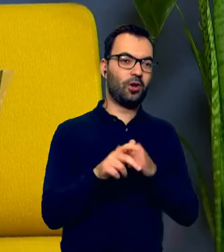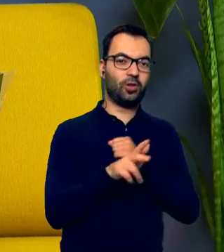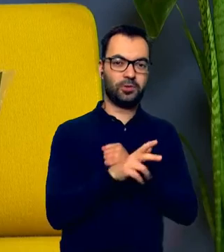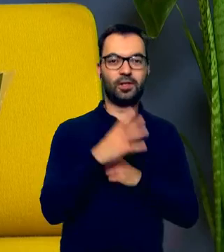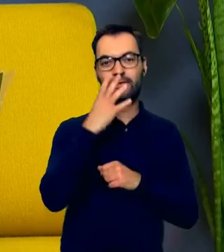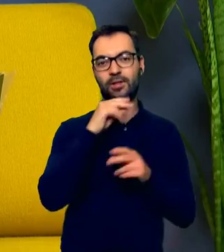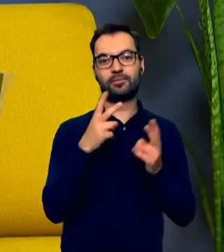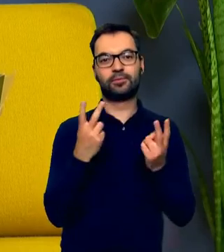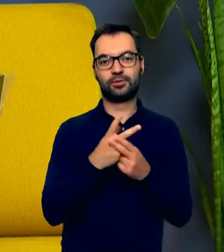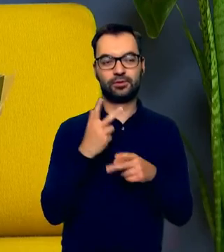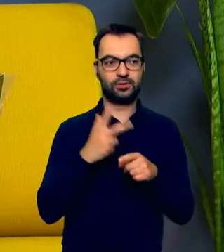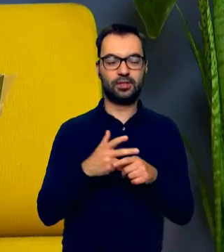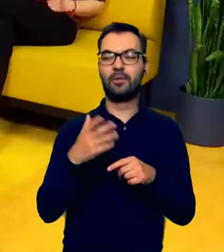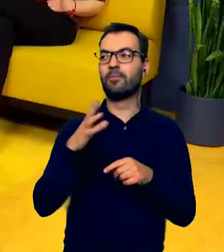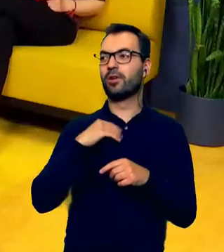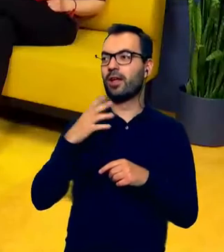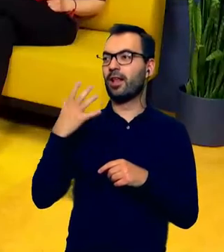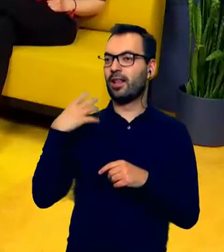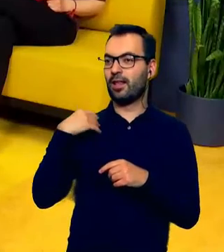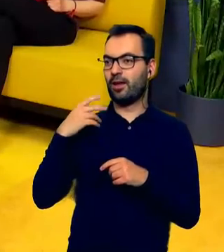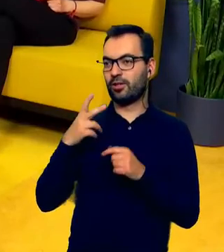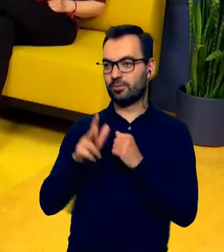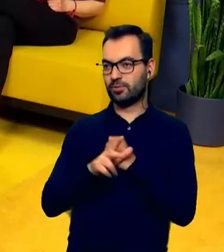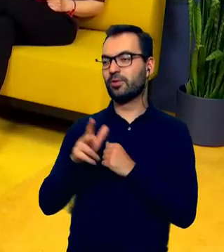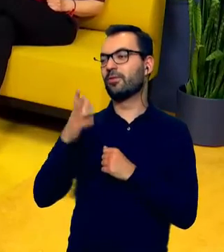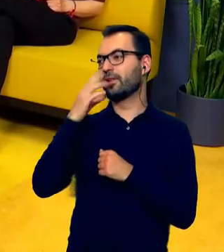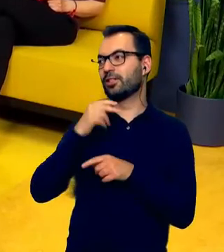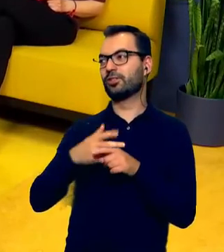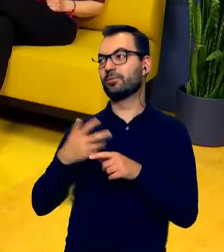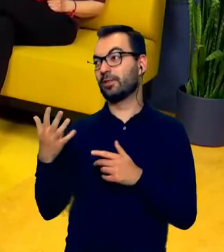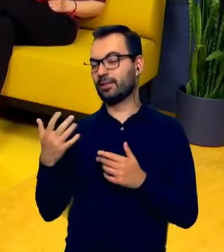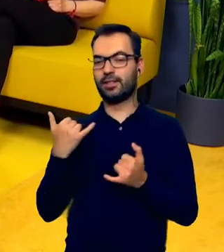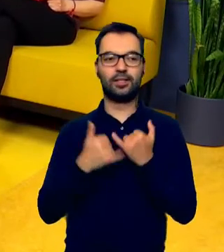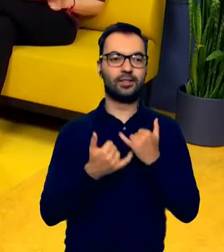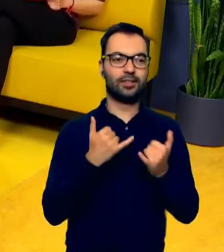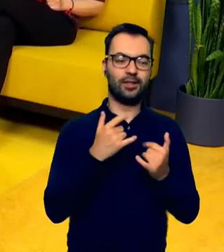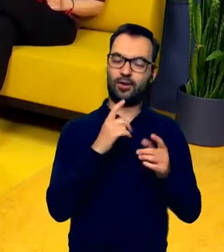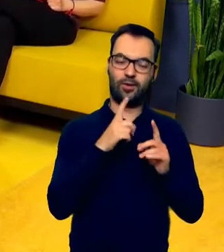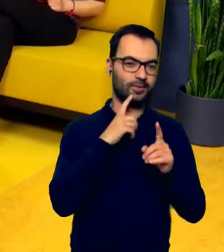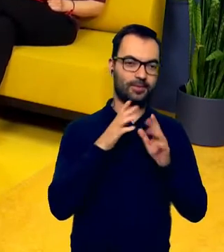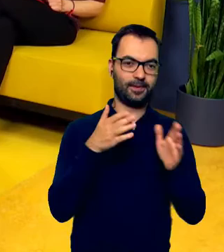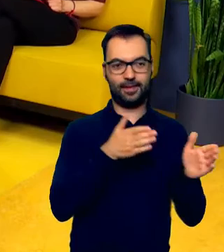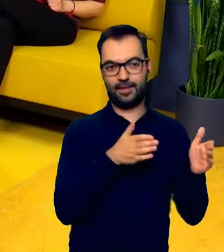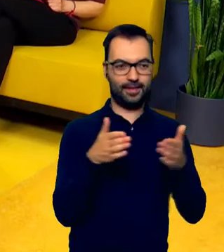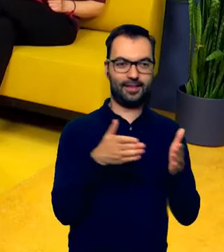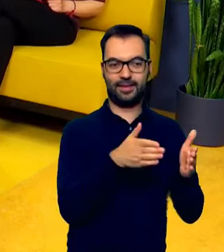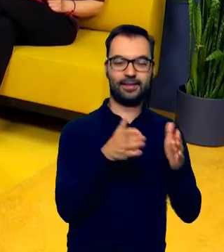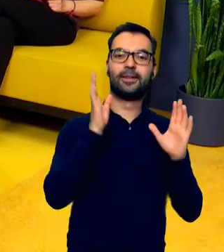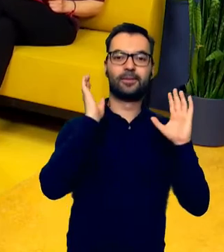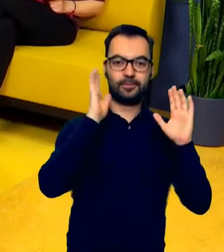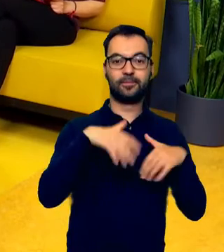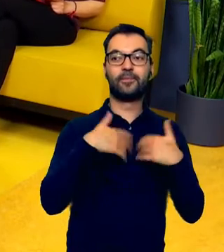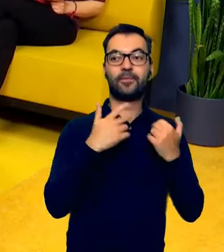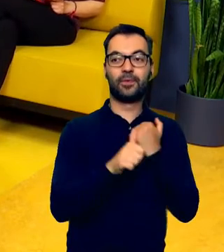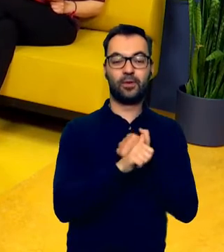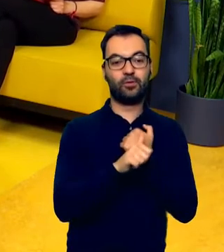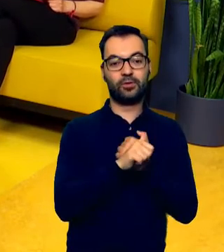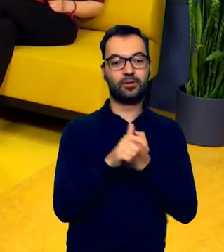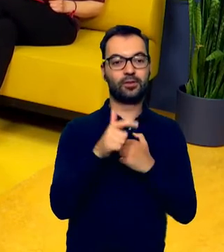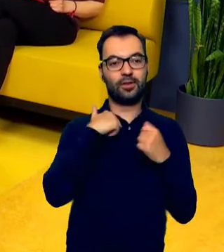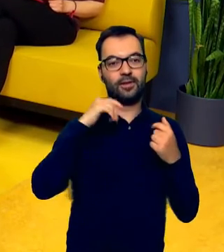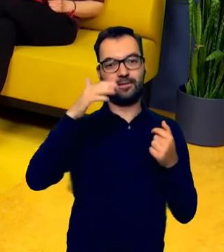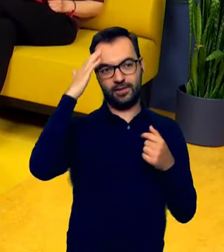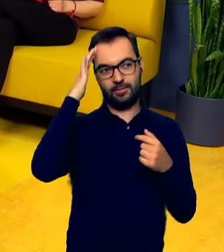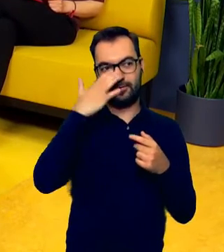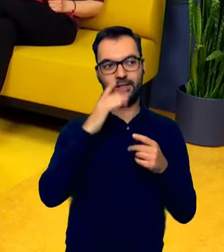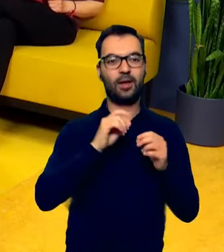na 30, ale... Można mieć 80 i wyglądać na 35. Ale jest taki przykład, no skoro już nasza rozmowa jednak biegnie tak, że dajemy dowód na to, że orientujemy się